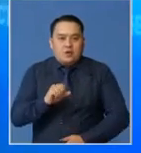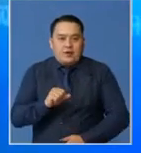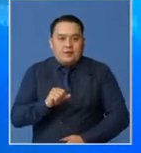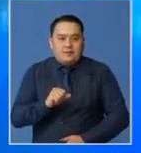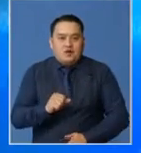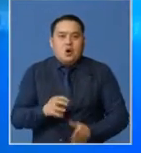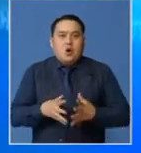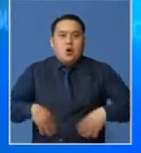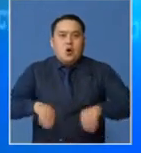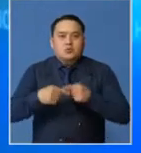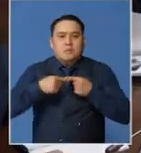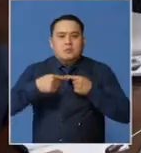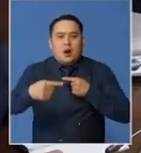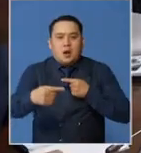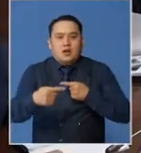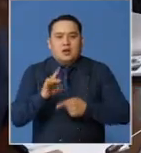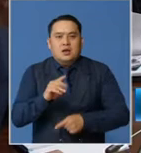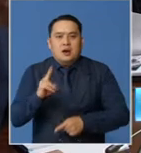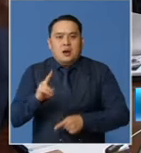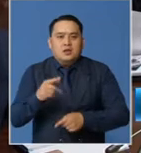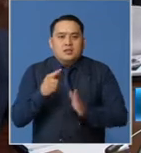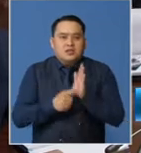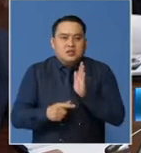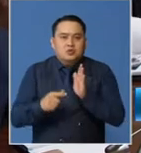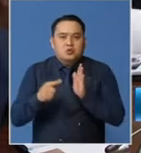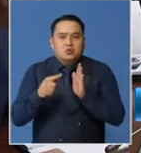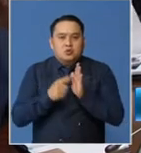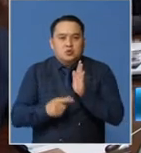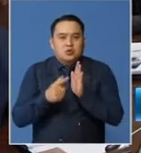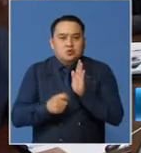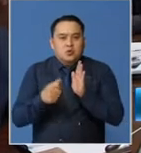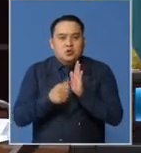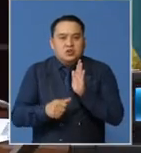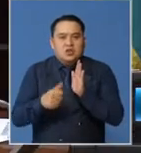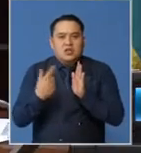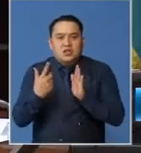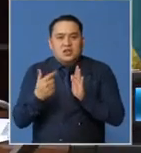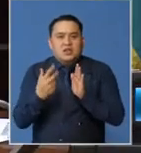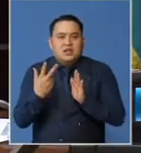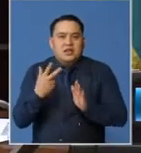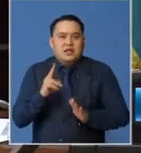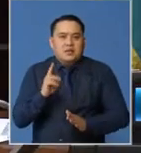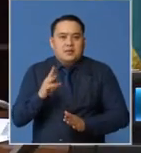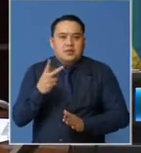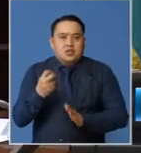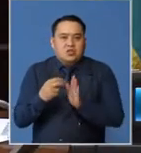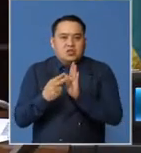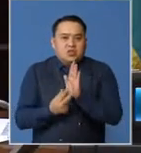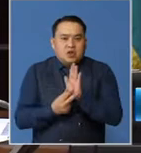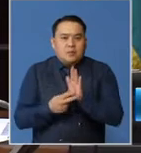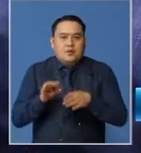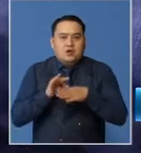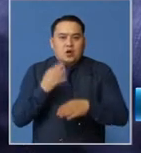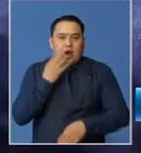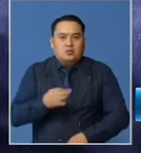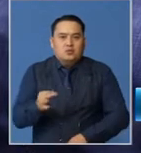Айдарбека Байжанова. Общая протяженность трассы республиканского значения 763 километра. 314 из них